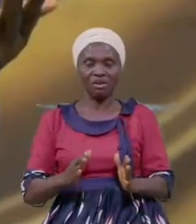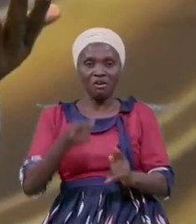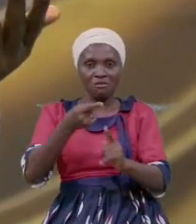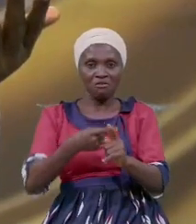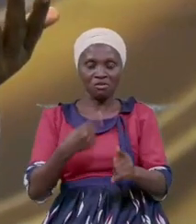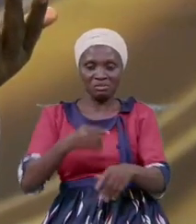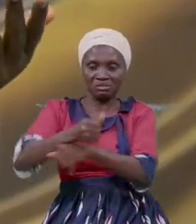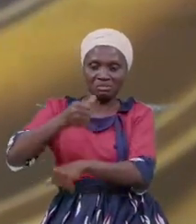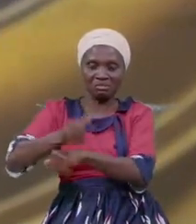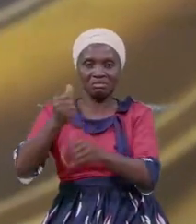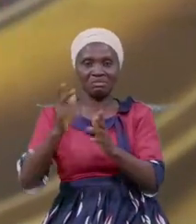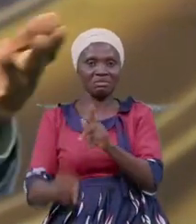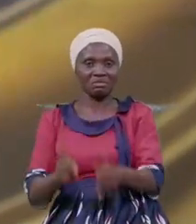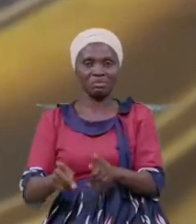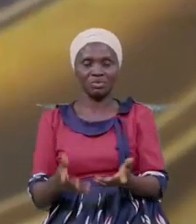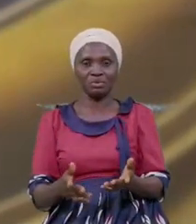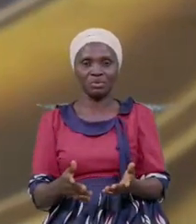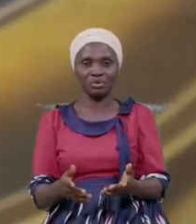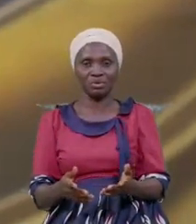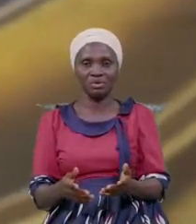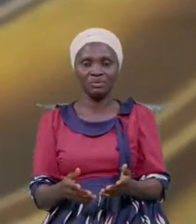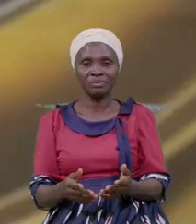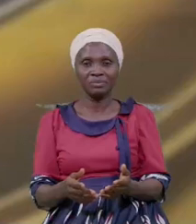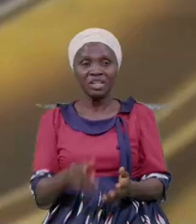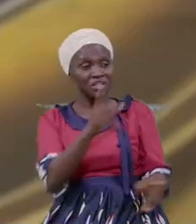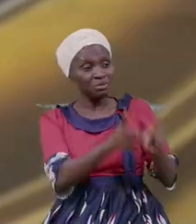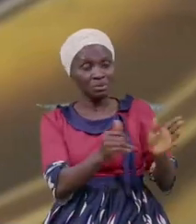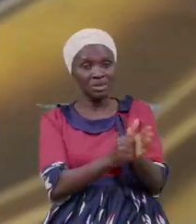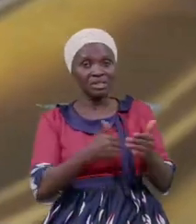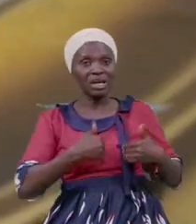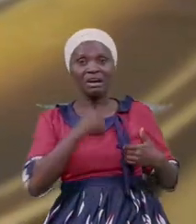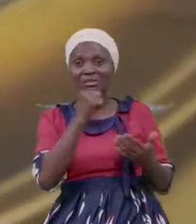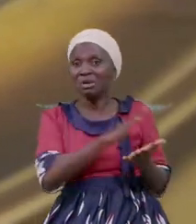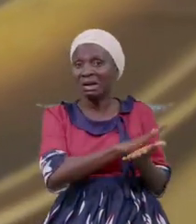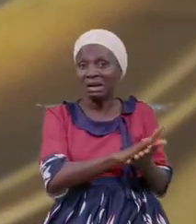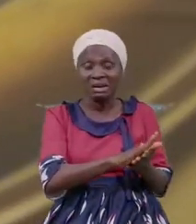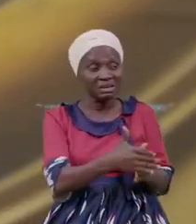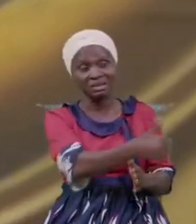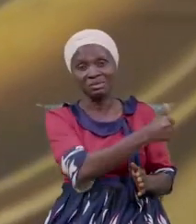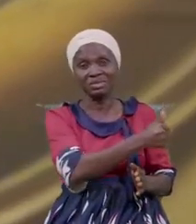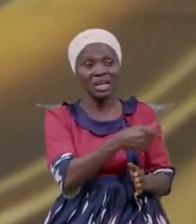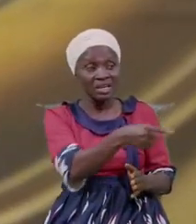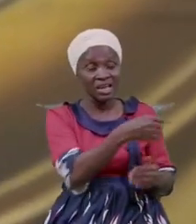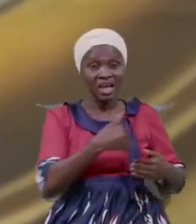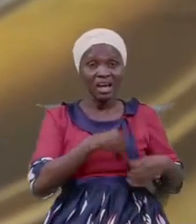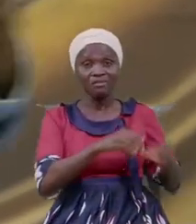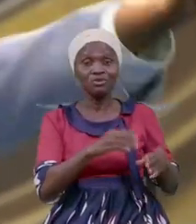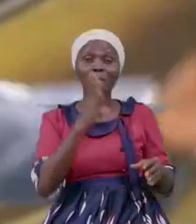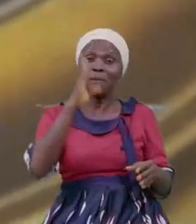autoproclamés ils ne vérifient pas leur vie ils n'ont pas purifié leur vie ils font même pire que toi